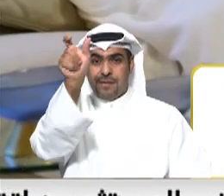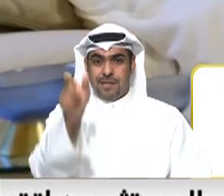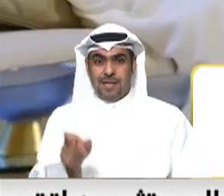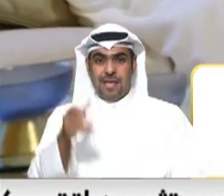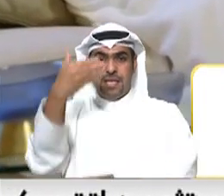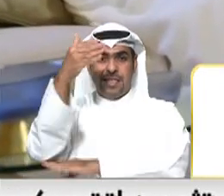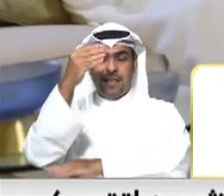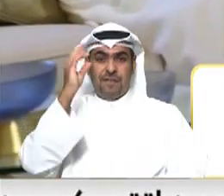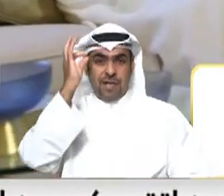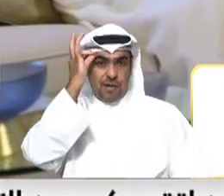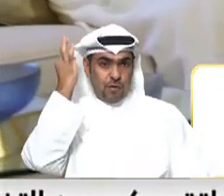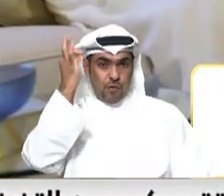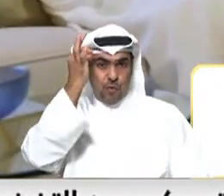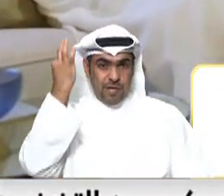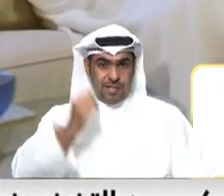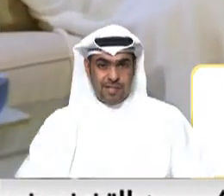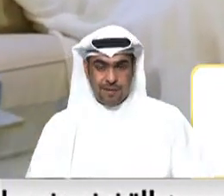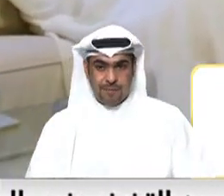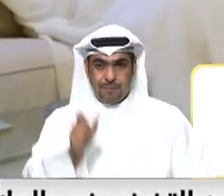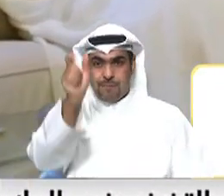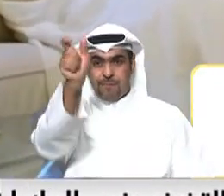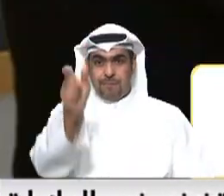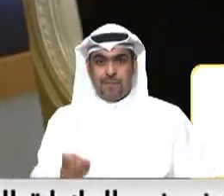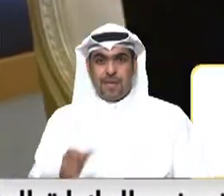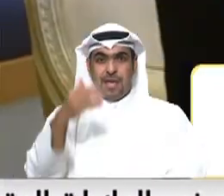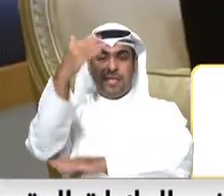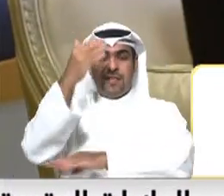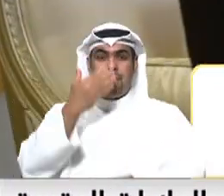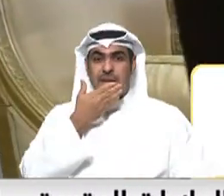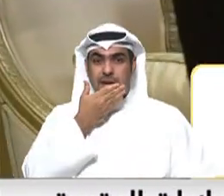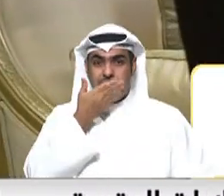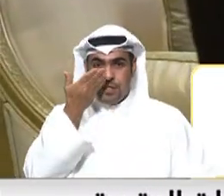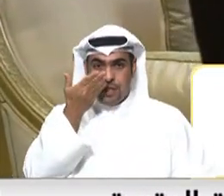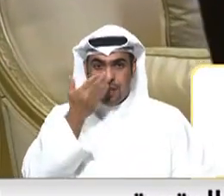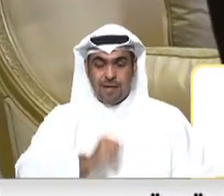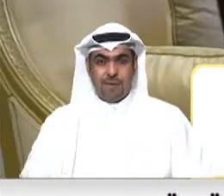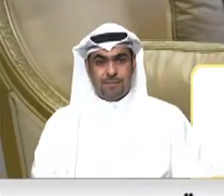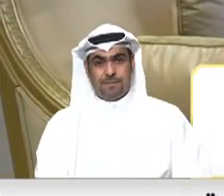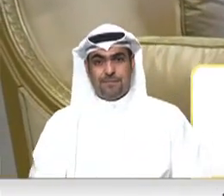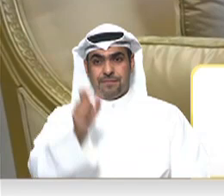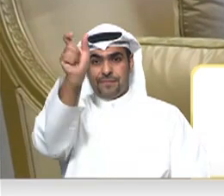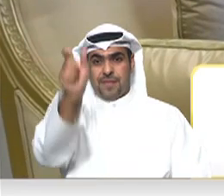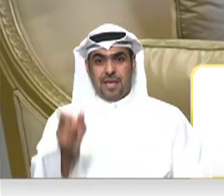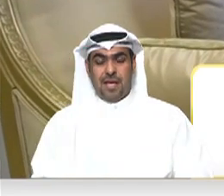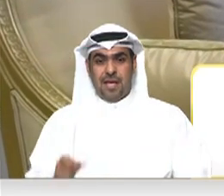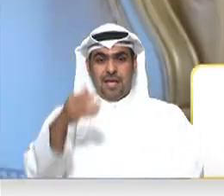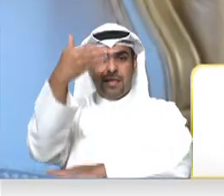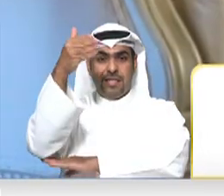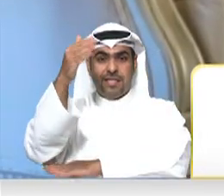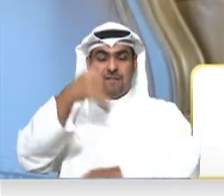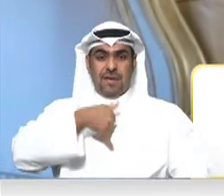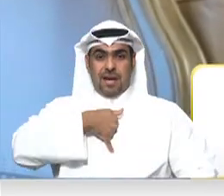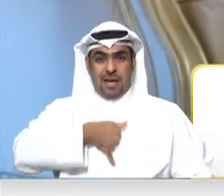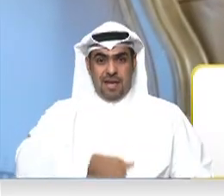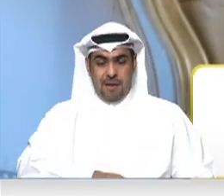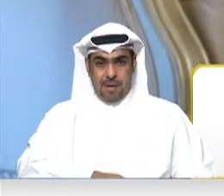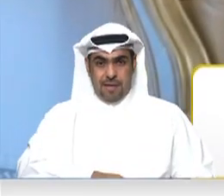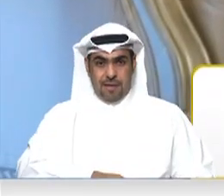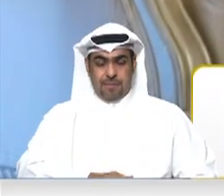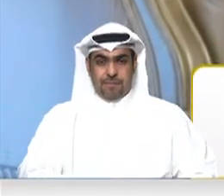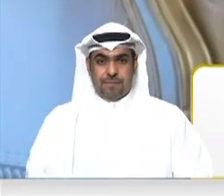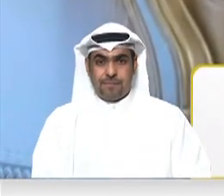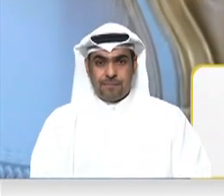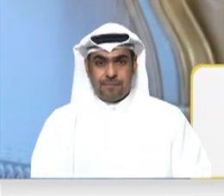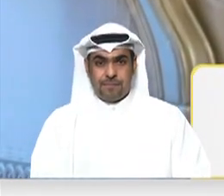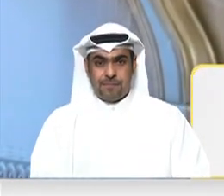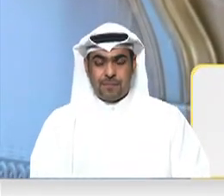تونس محمد البودالي، وسفير جمهورية التشيك ياروسلاف سيرو، وسفير جمهورية اليمن علي منصور بن سفا.